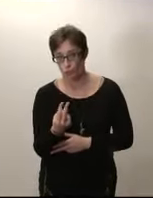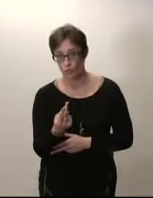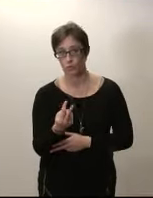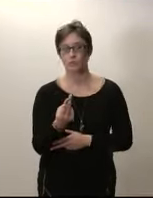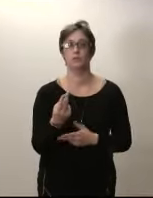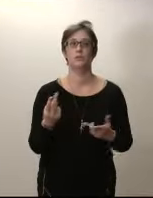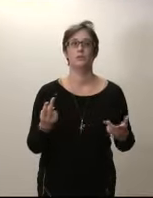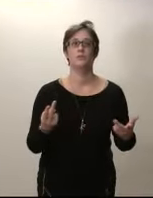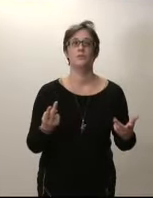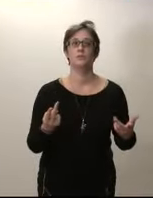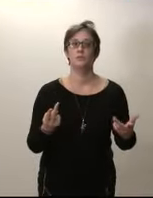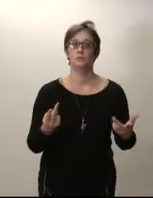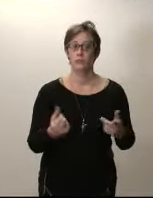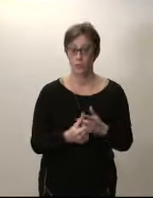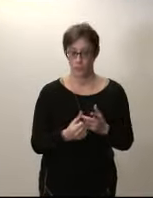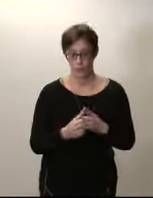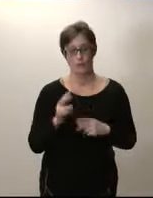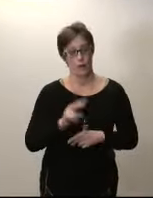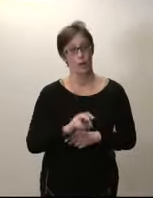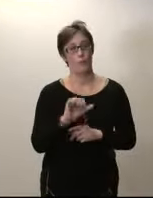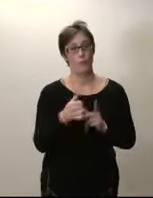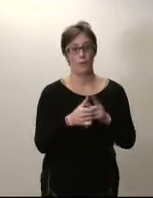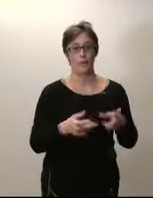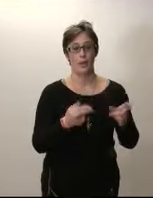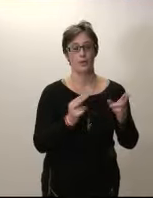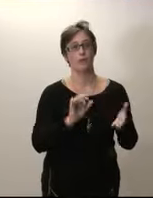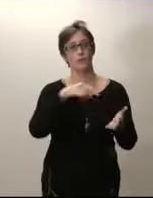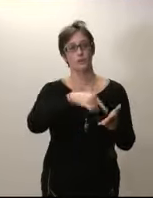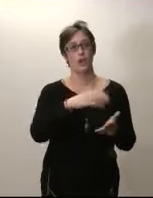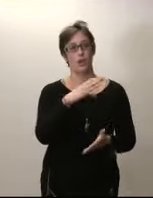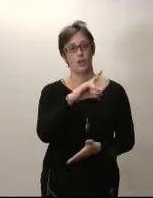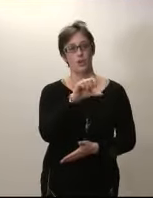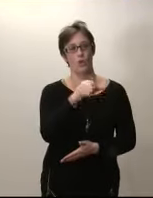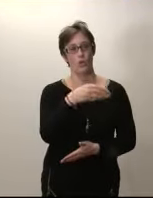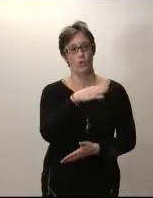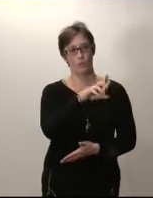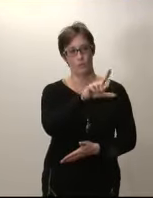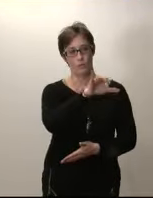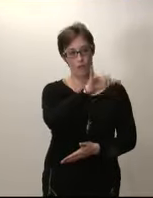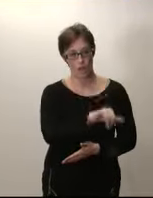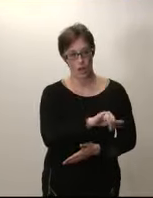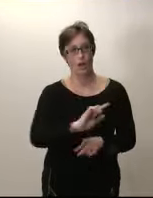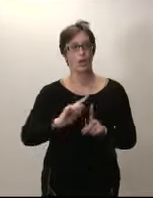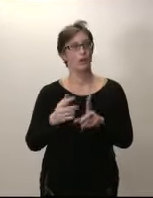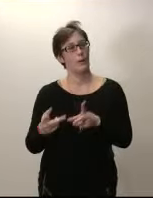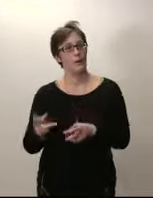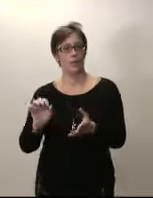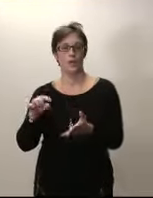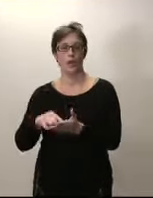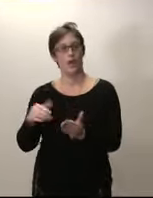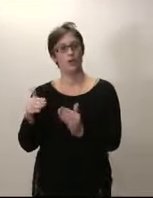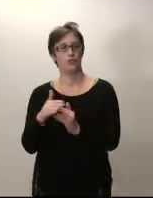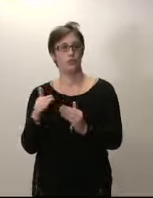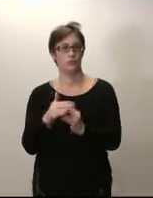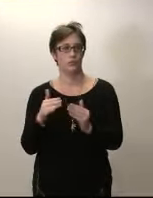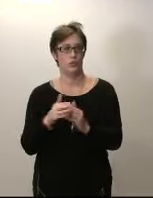Je n'ai plus rien. Il y avait effectivement une première partie qui se passait à Chamblay, une année, et la deuxième partie se passait à Thionville avec beaucoup de monde